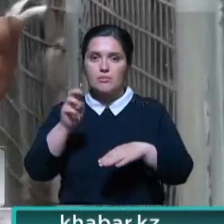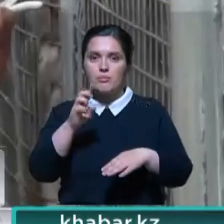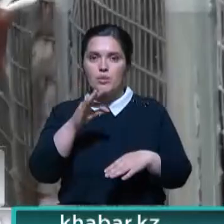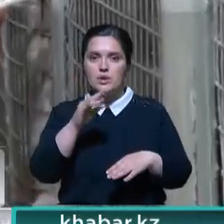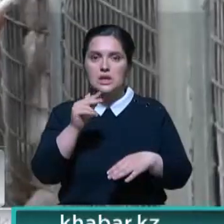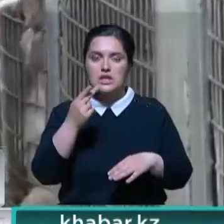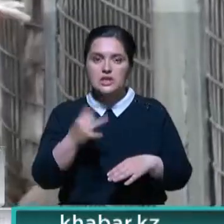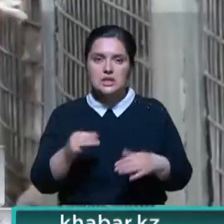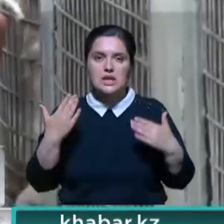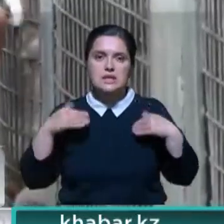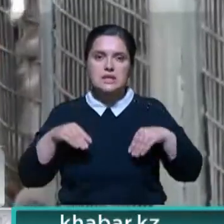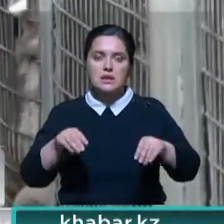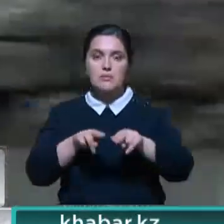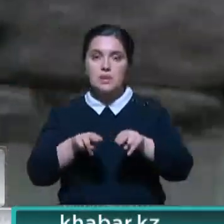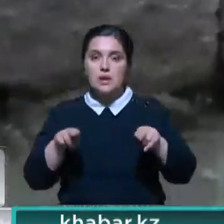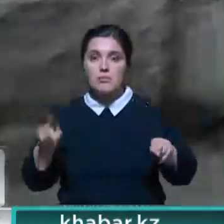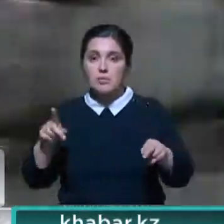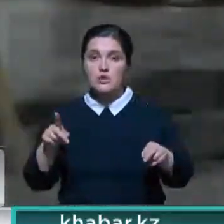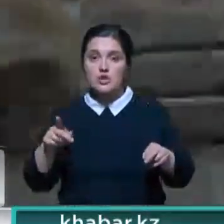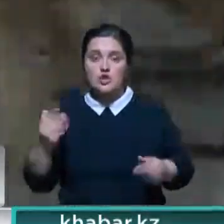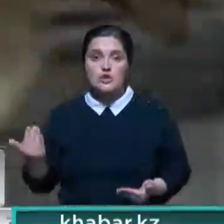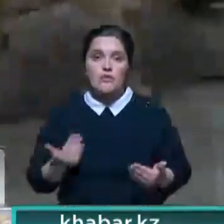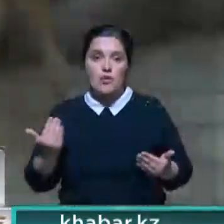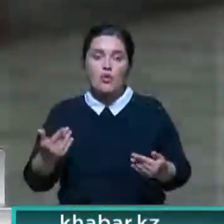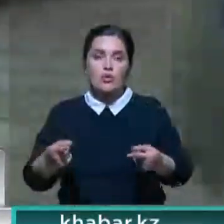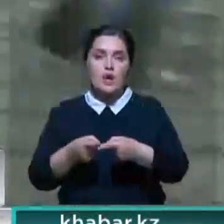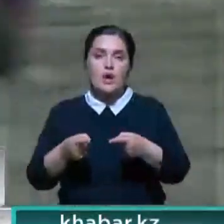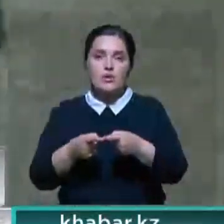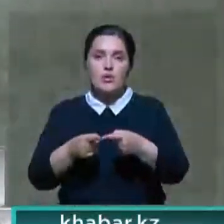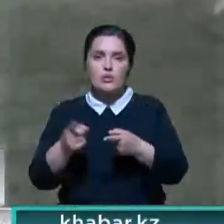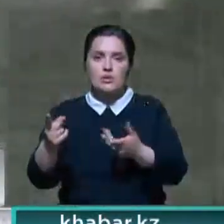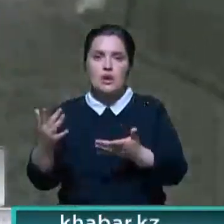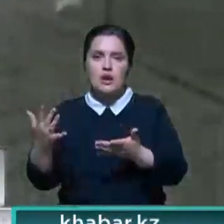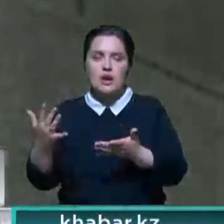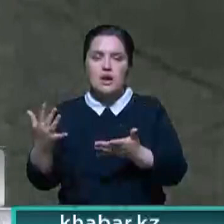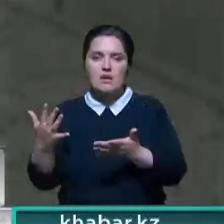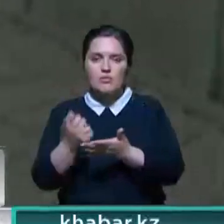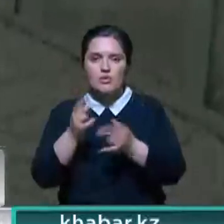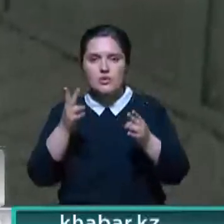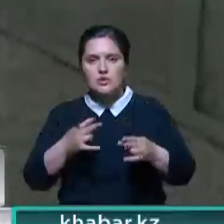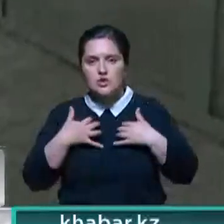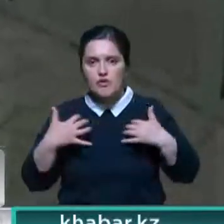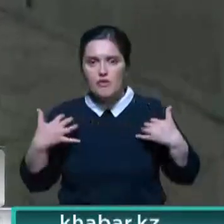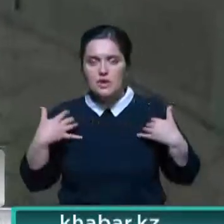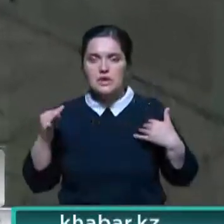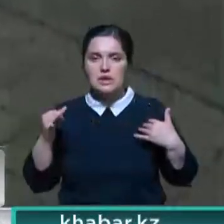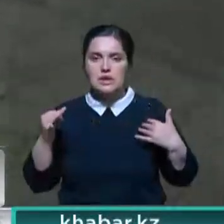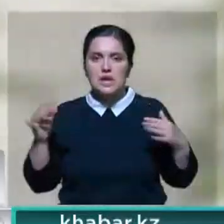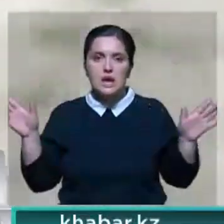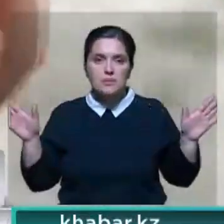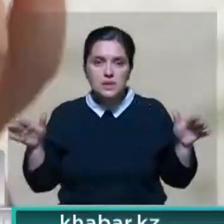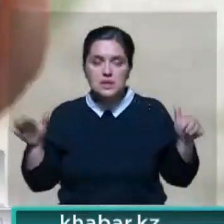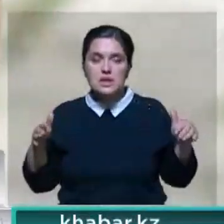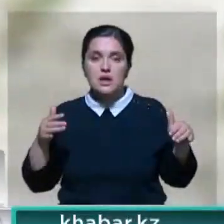в ботанический сад Петропавловска. Там есть живой уголок, где обычно находят приют травмированные животные и